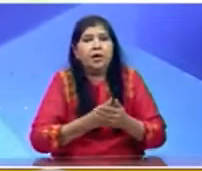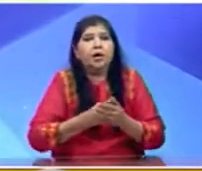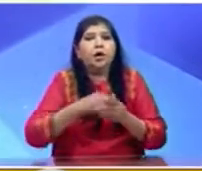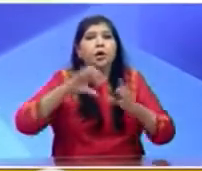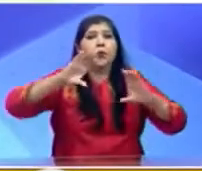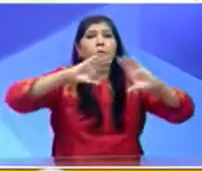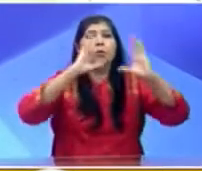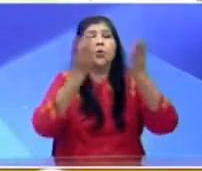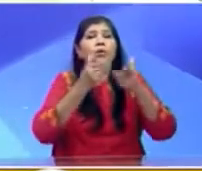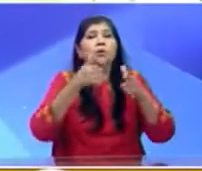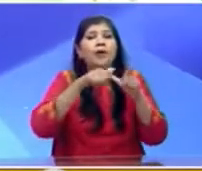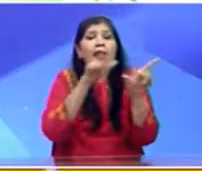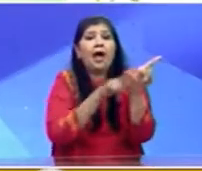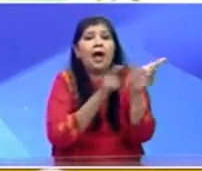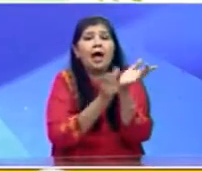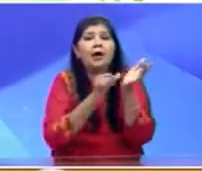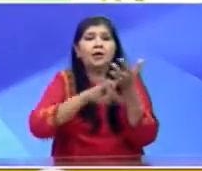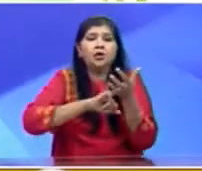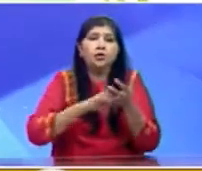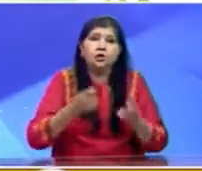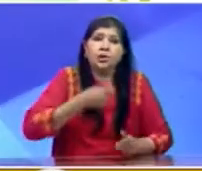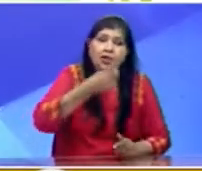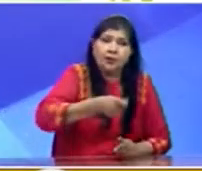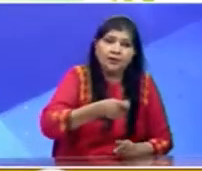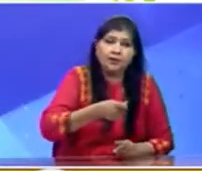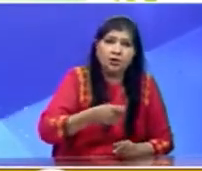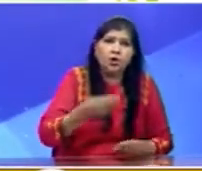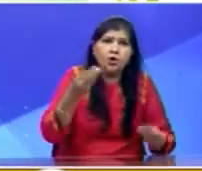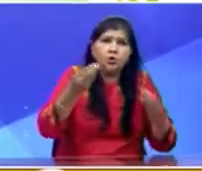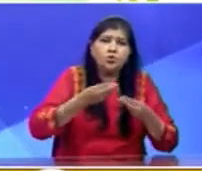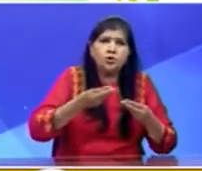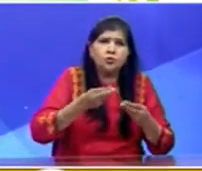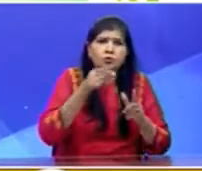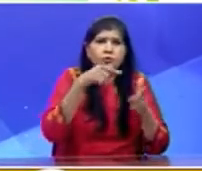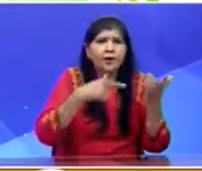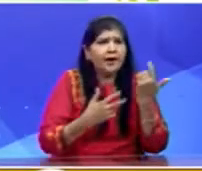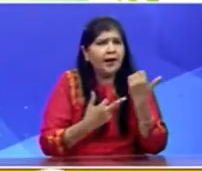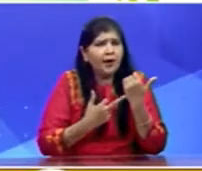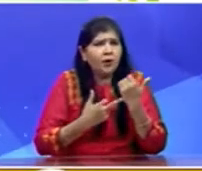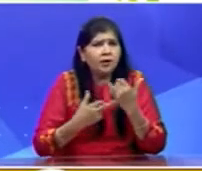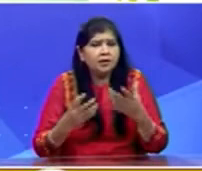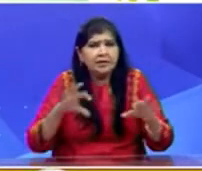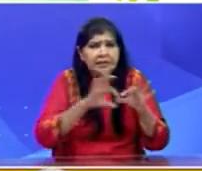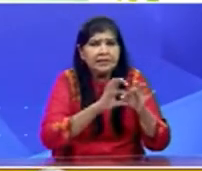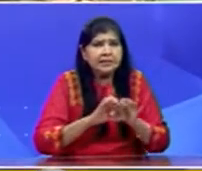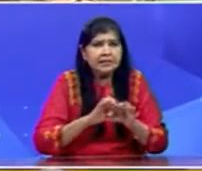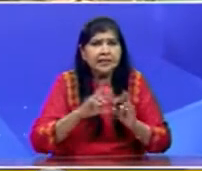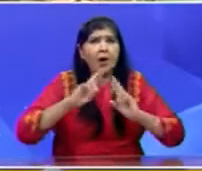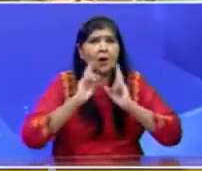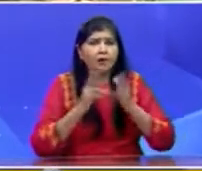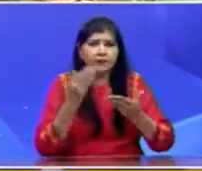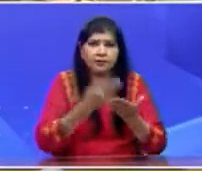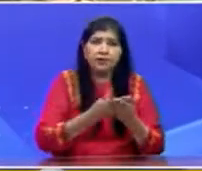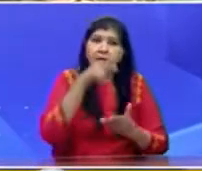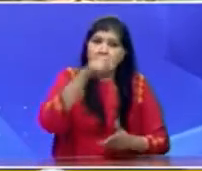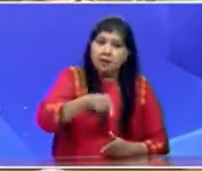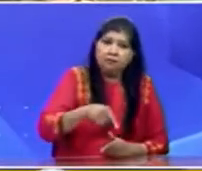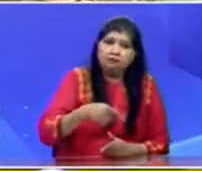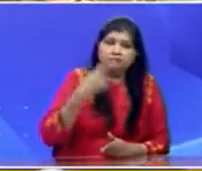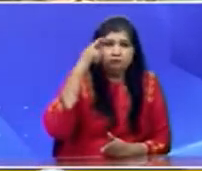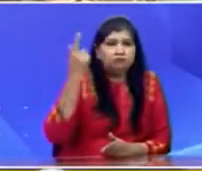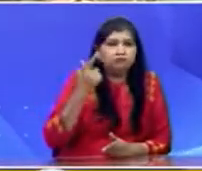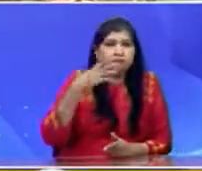आयुष इन्वेस्टमेंट और इनोवेशन समिट हुई थी। आप जानकर हैरान होंगे कि इसमें